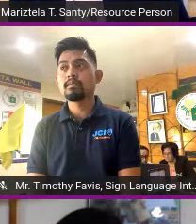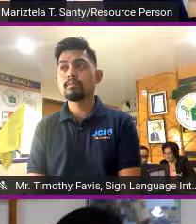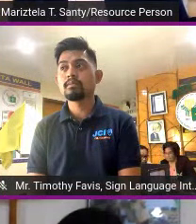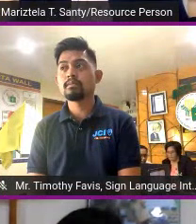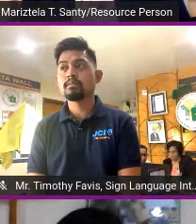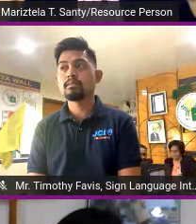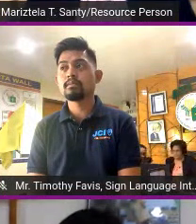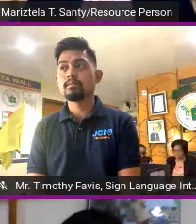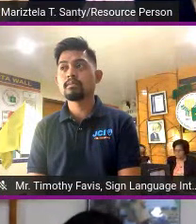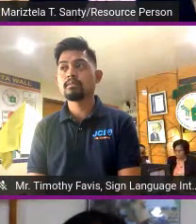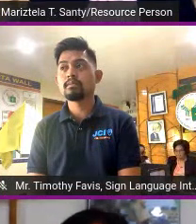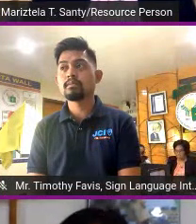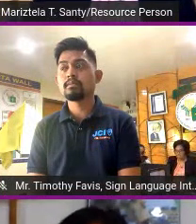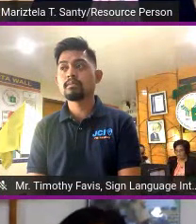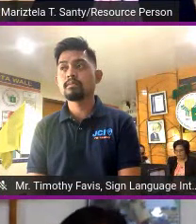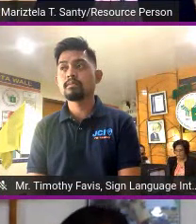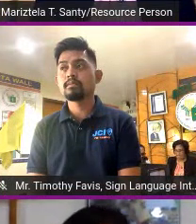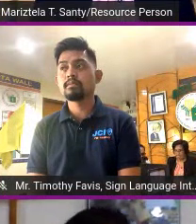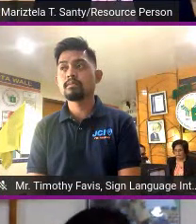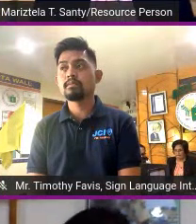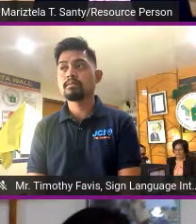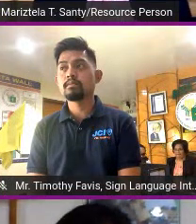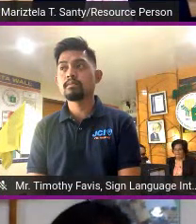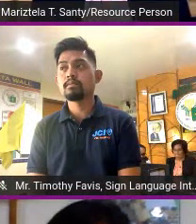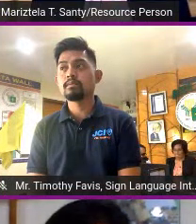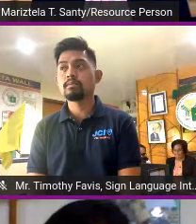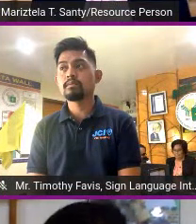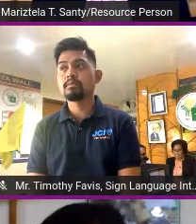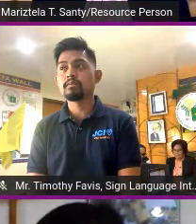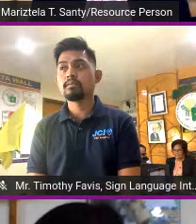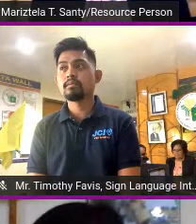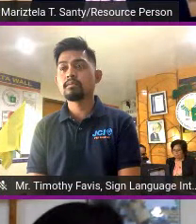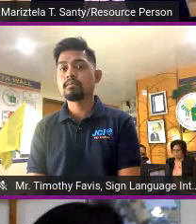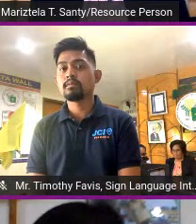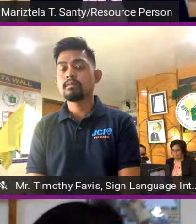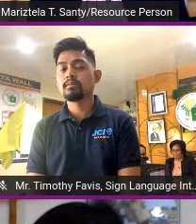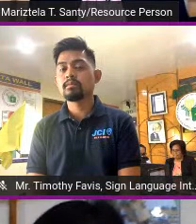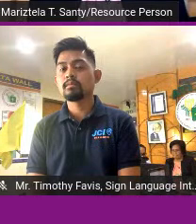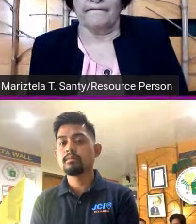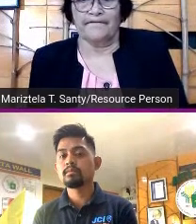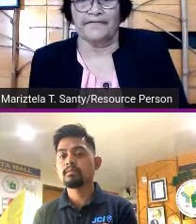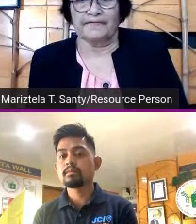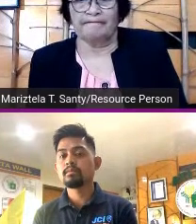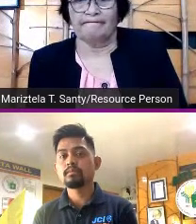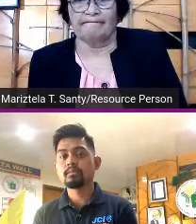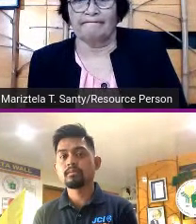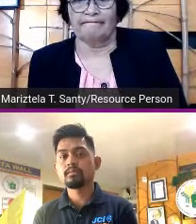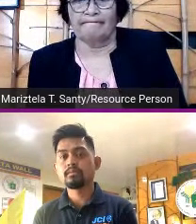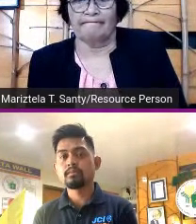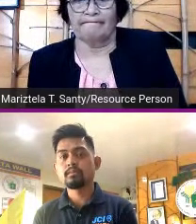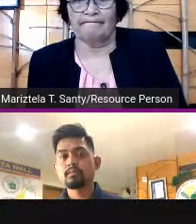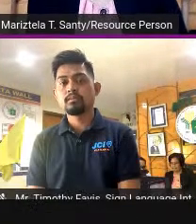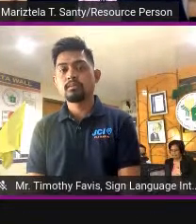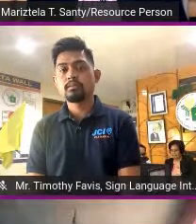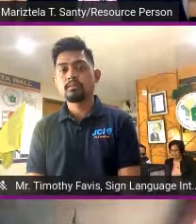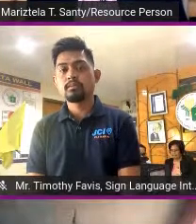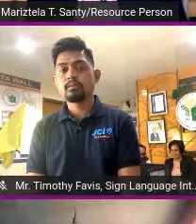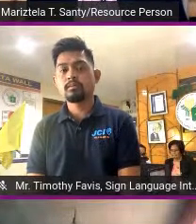Diyan sa inyo sa comment box po. Okay. Ayan na siya. I-show po natin siya. Okay, please go ahead po. I-shut down